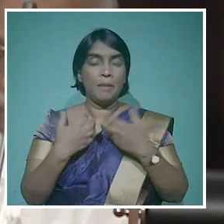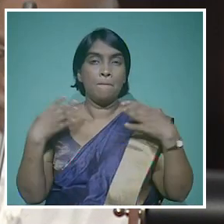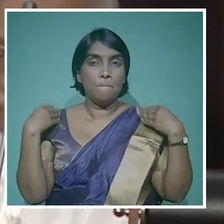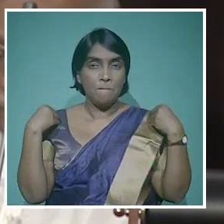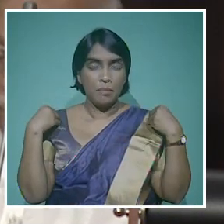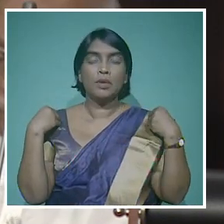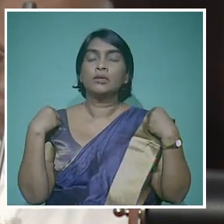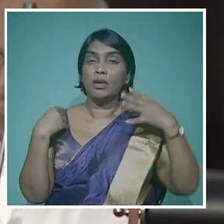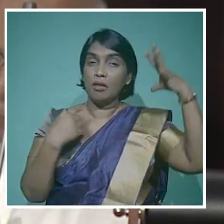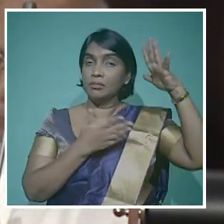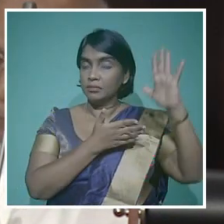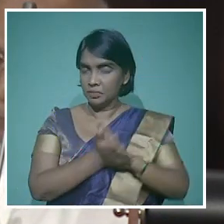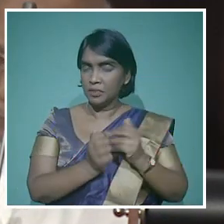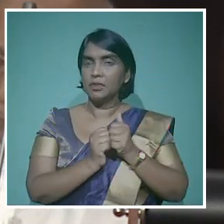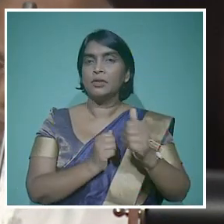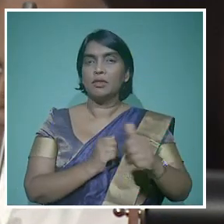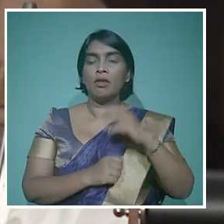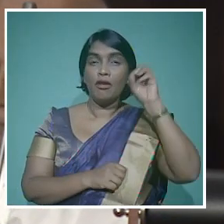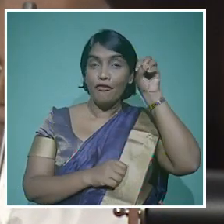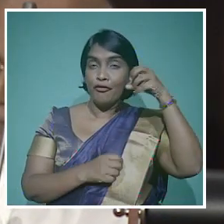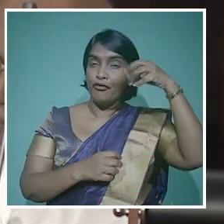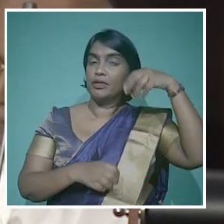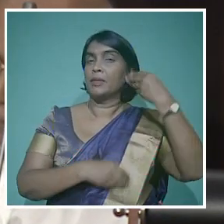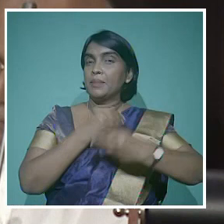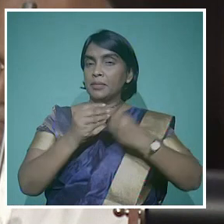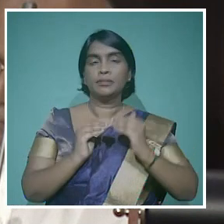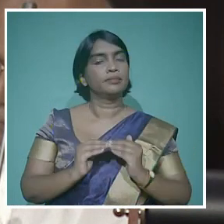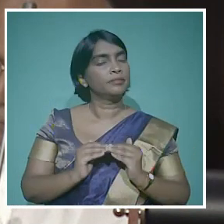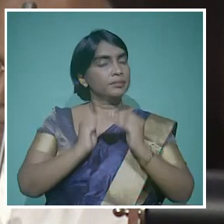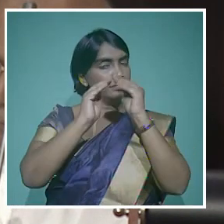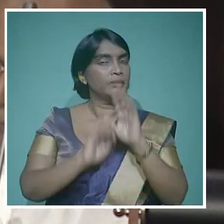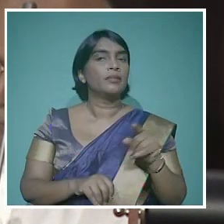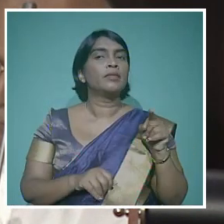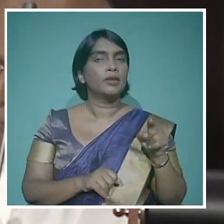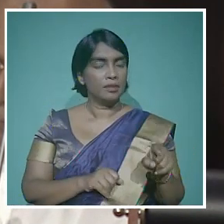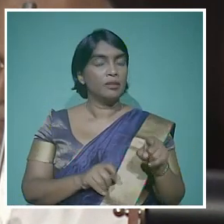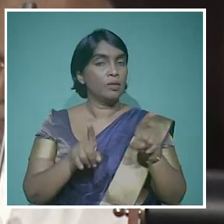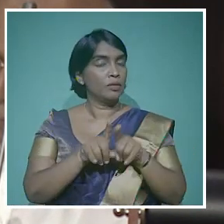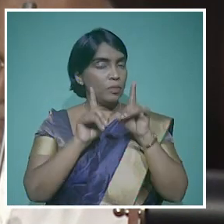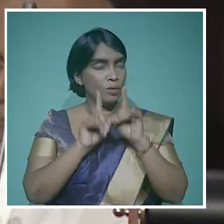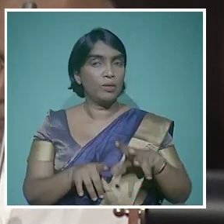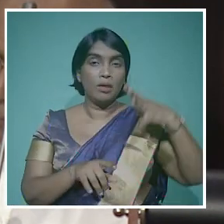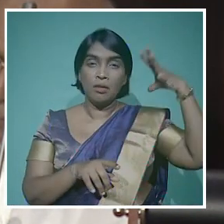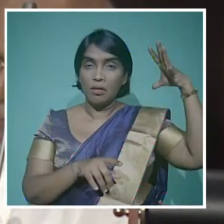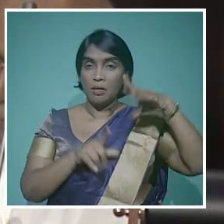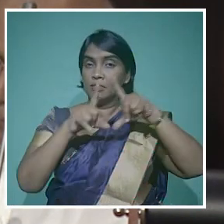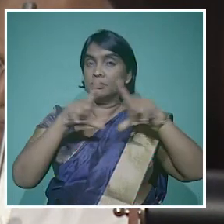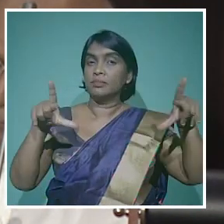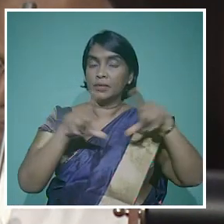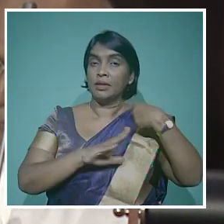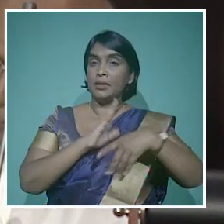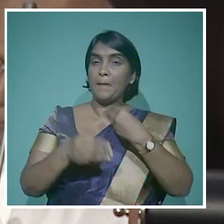පුනජීනය බලශක්තිය යොදා ගනිමින් විදුලි බලය නිෂ්පාදනය ප්‍රවර්ධනය කිරීම සඳහාත් එයට අදාළ සූර්ය පැනල